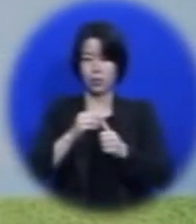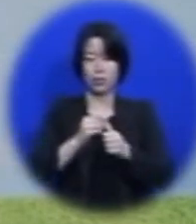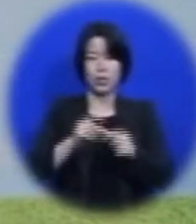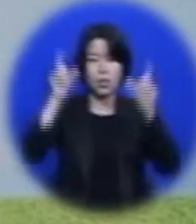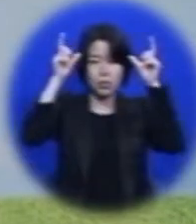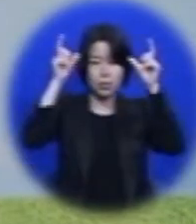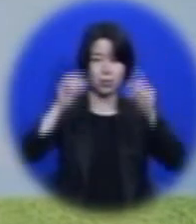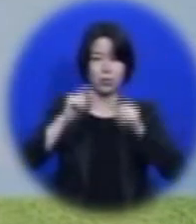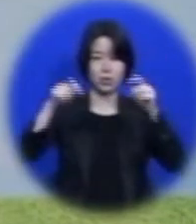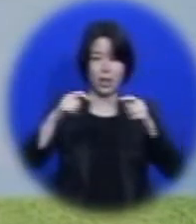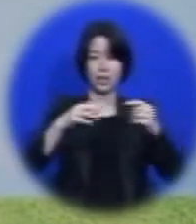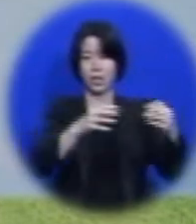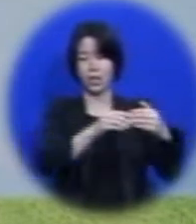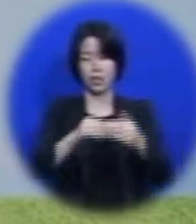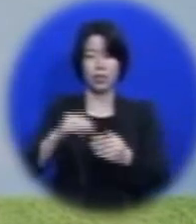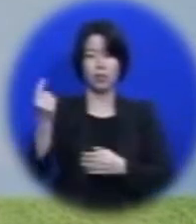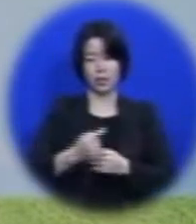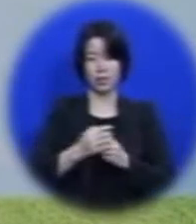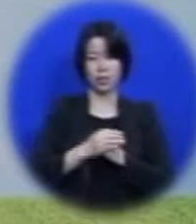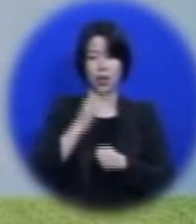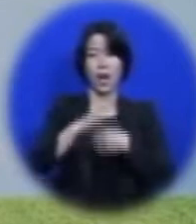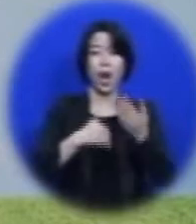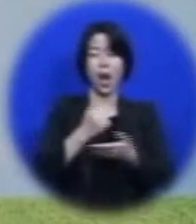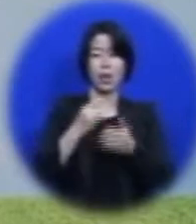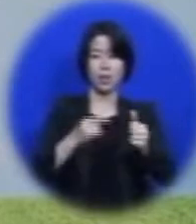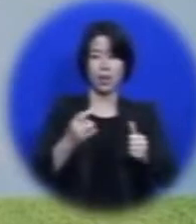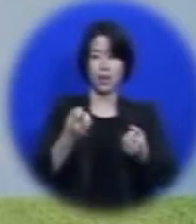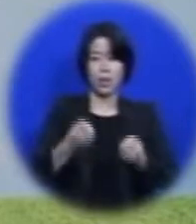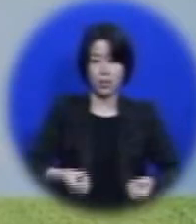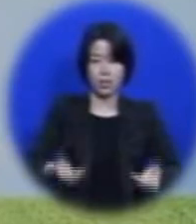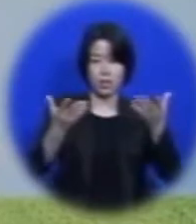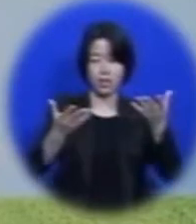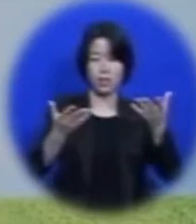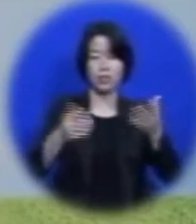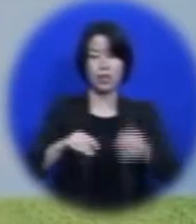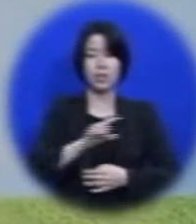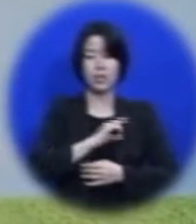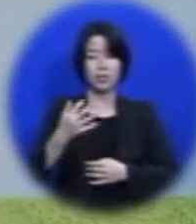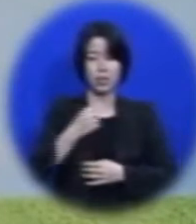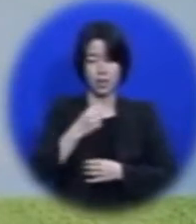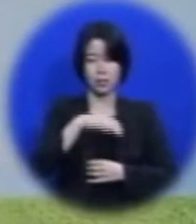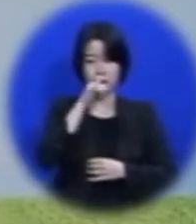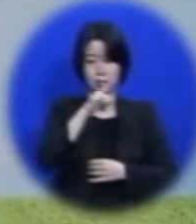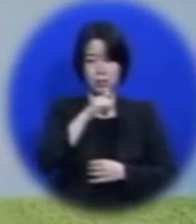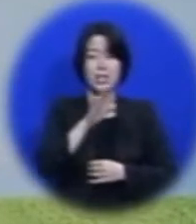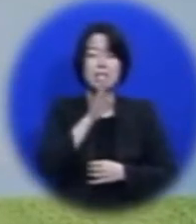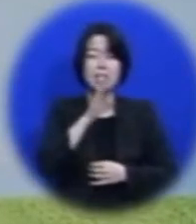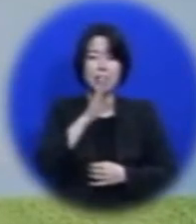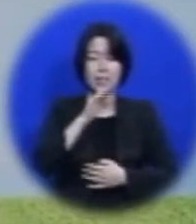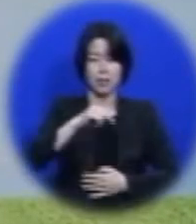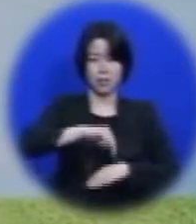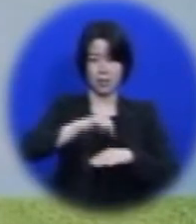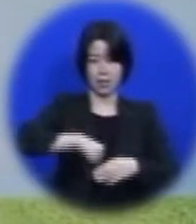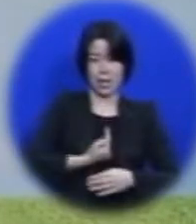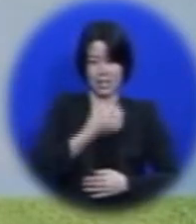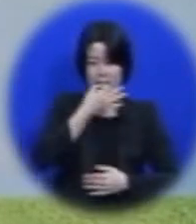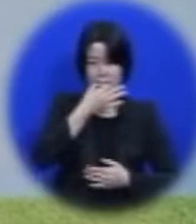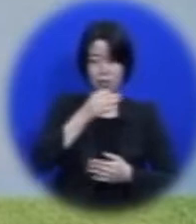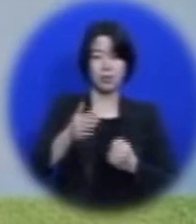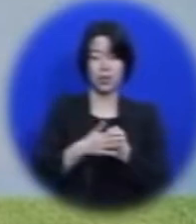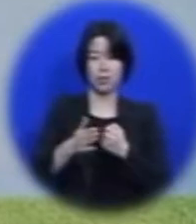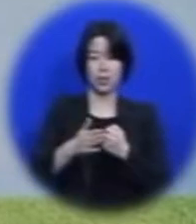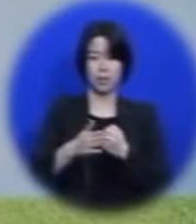돌아왔습니다. 하나님께 제사 드린다는 명분으로 했지만 실제로는 욕심 때문이었어요. 하나님께서